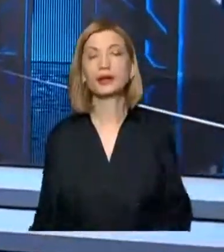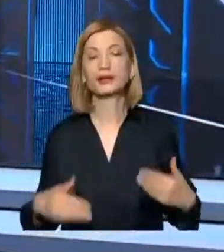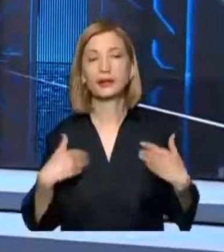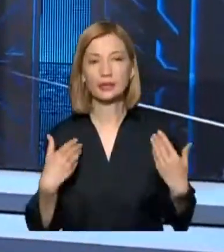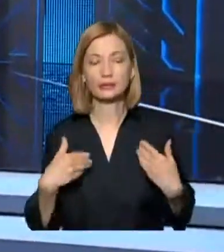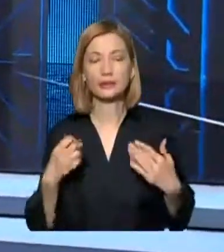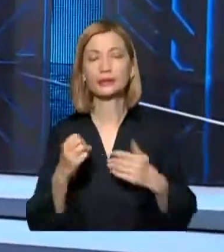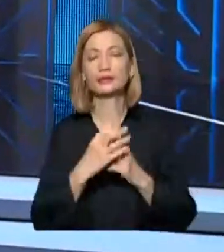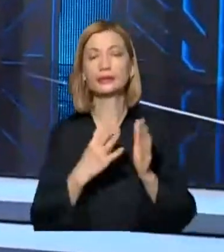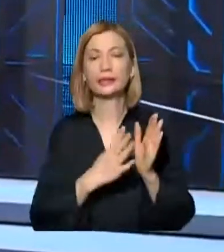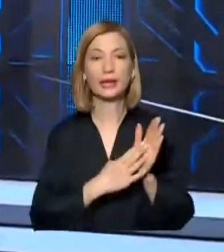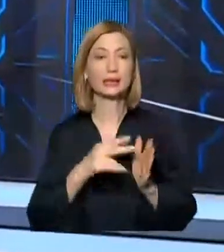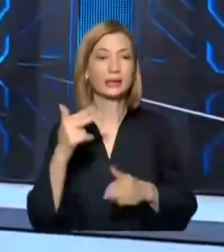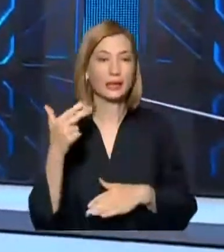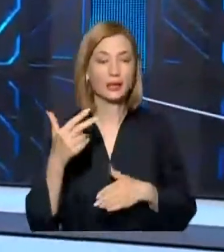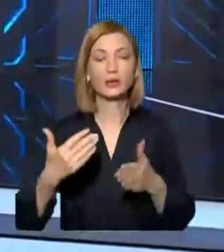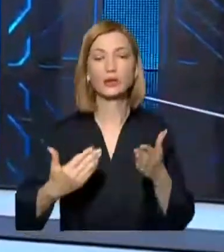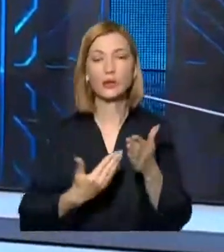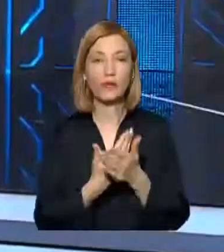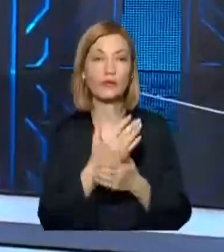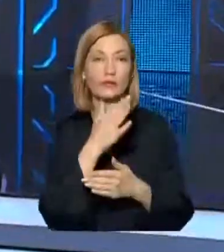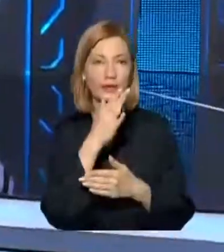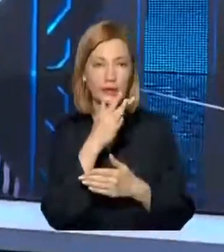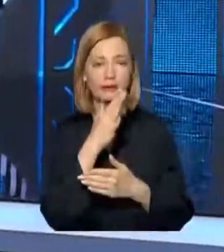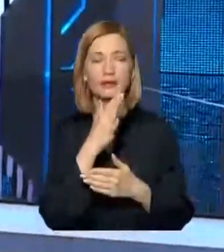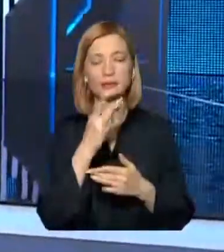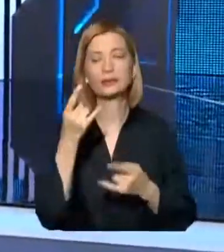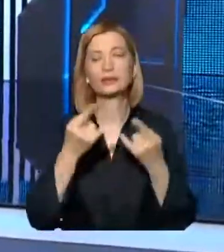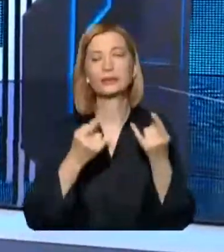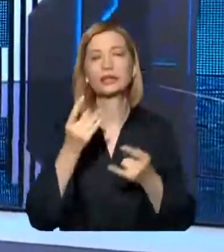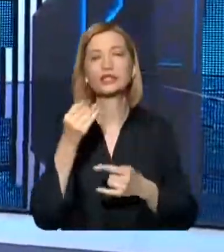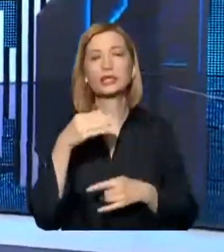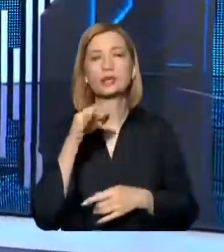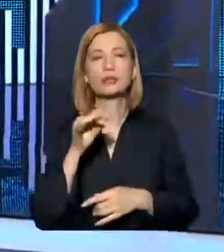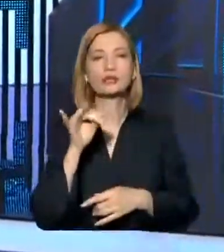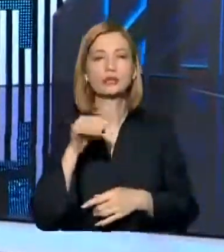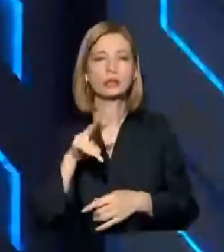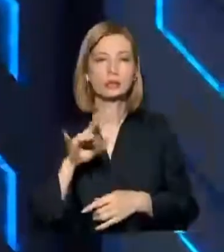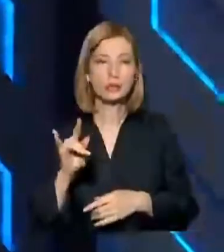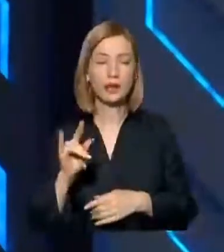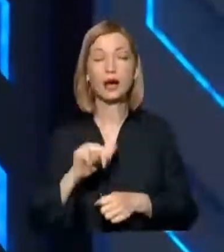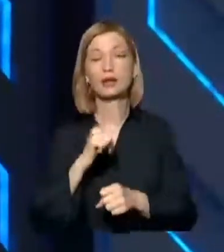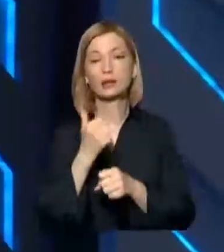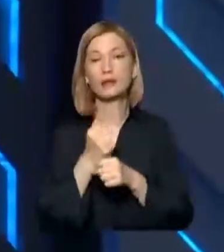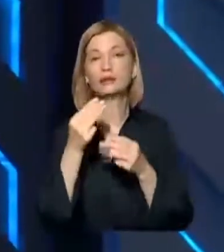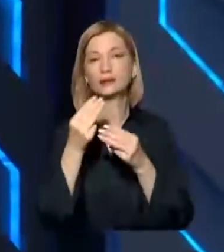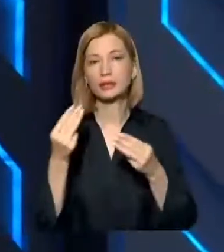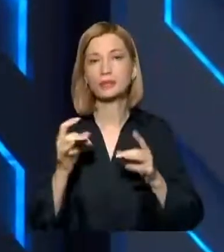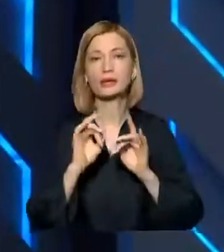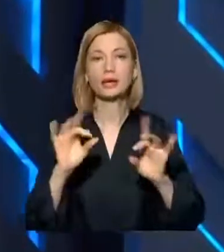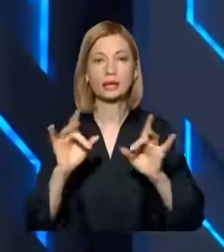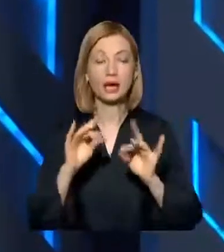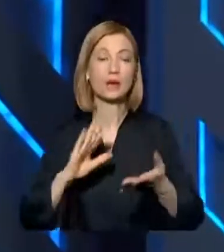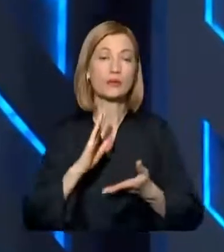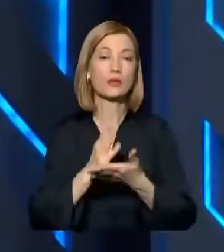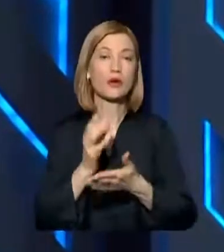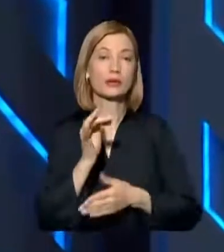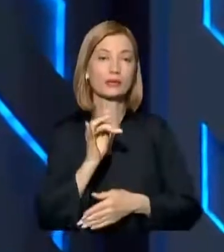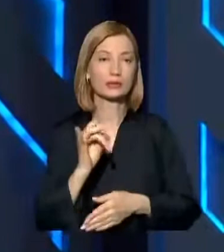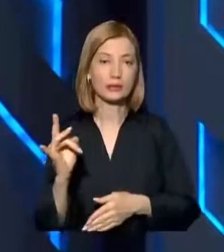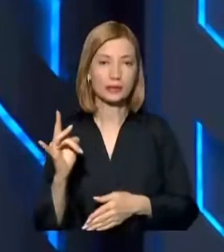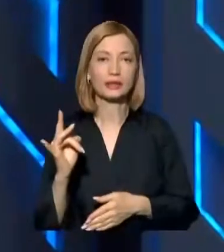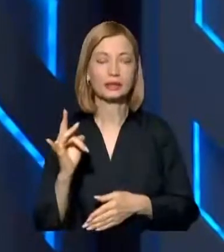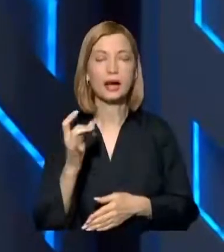Здравствуйте, 19:30, и это новое время в эфире телеканала «Жебек Жолы». О главном сегодня в прямом эфире расскажу вам я,